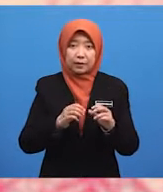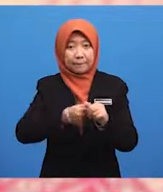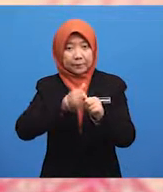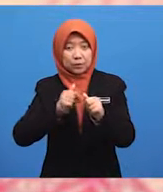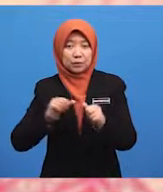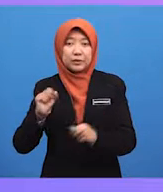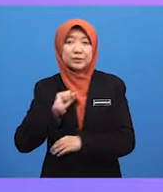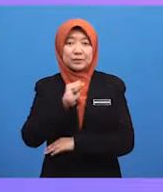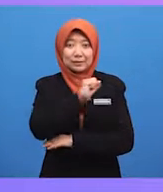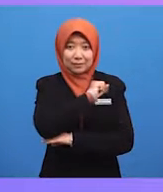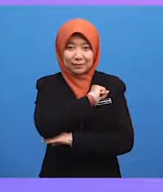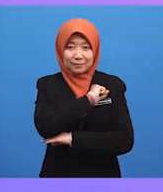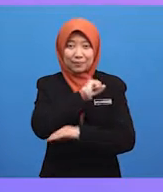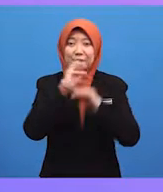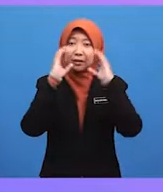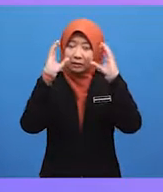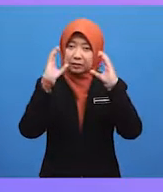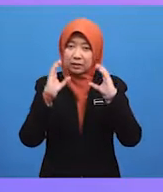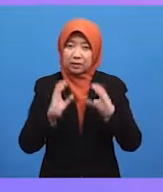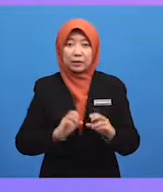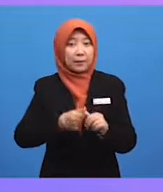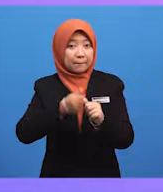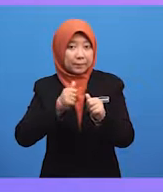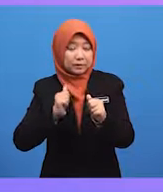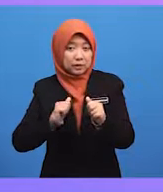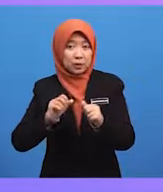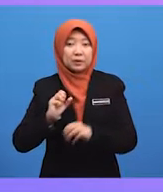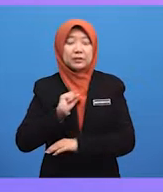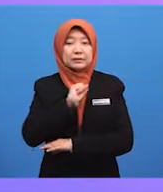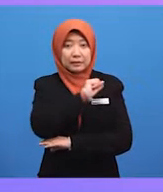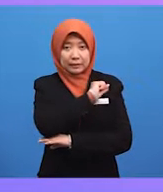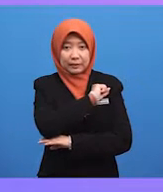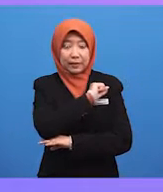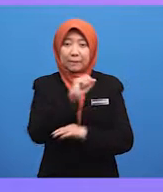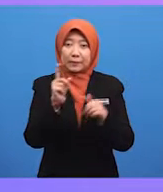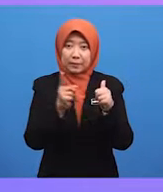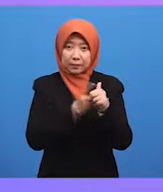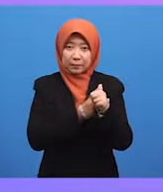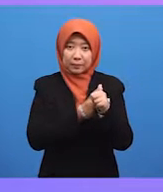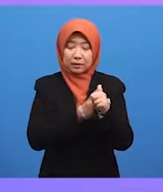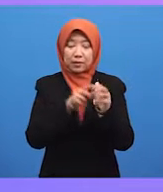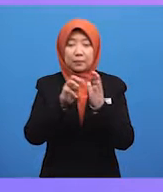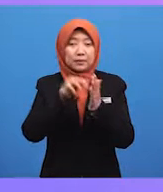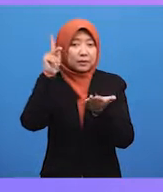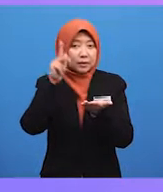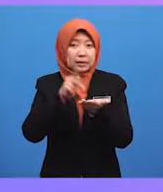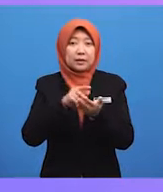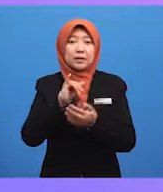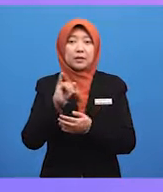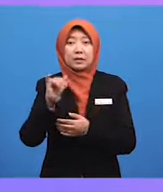menjauhi syirik. Cara-cara menjauhi syirik. Yang pertama, mengenali